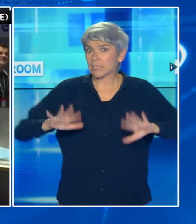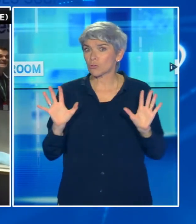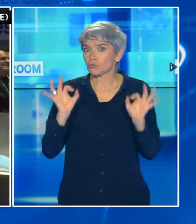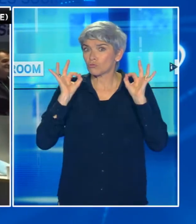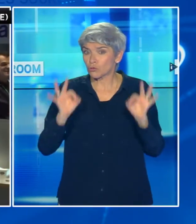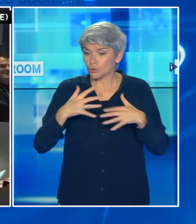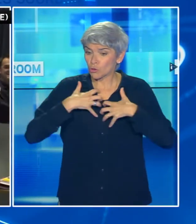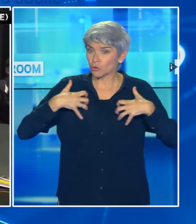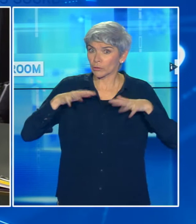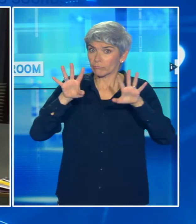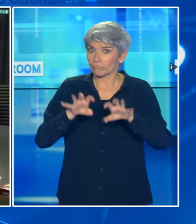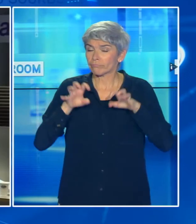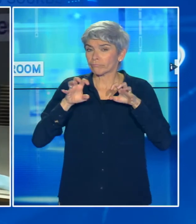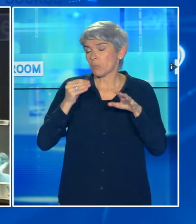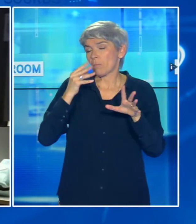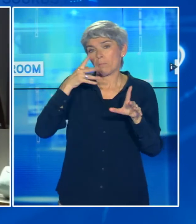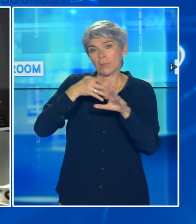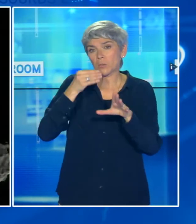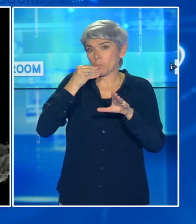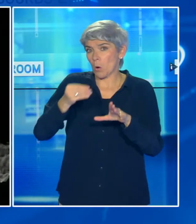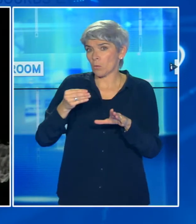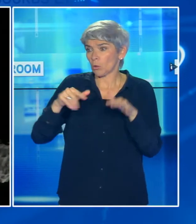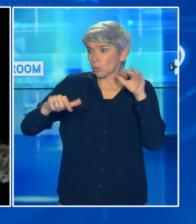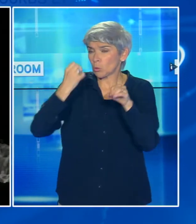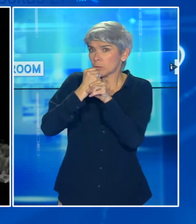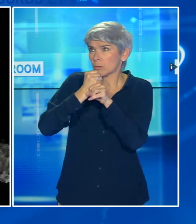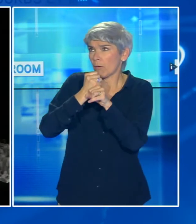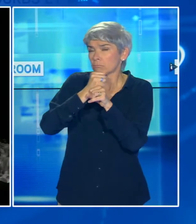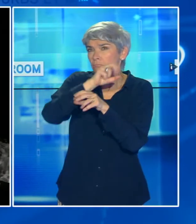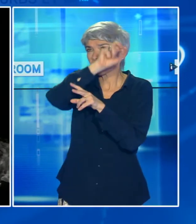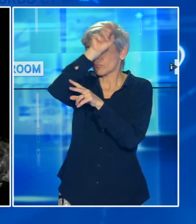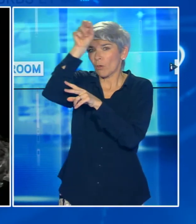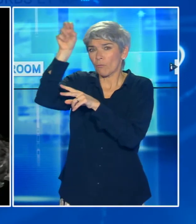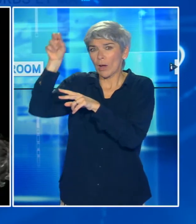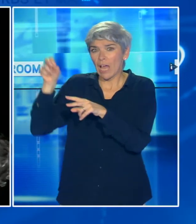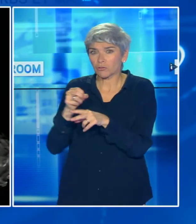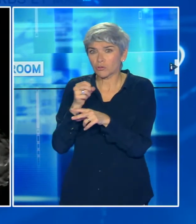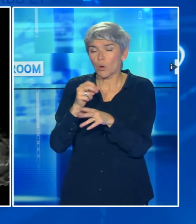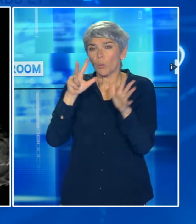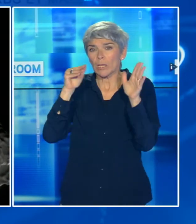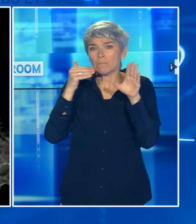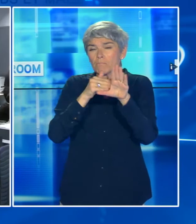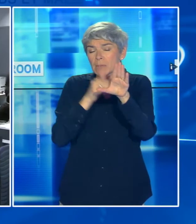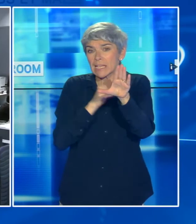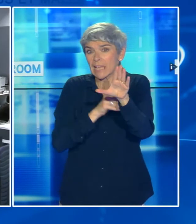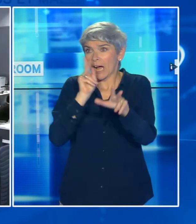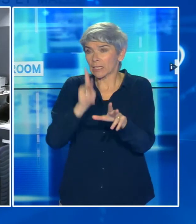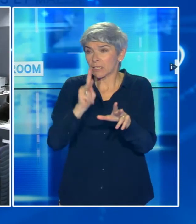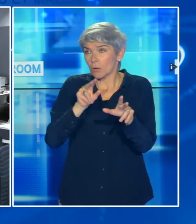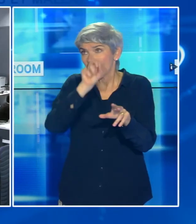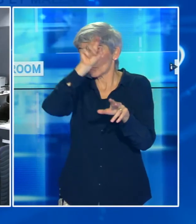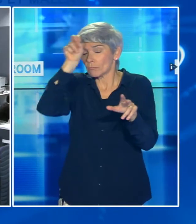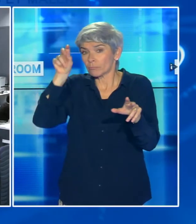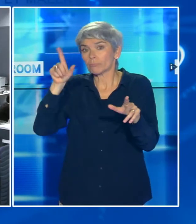Pour ces scientifiques, mission accomplie. Après 12 ans de voyage dans l'espace et près de 8 milliards de kilomètres parcourus, Rosetta